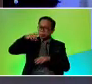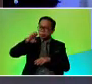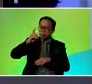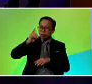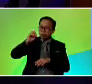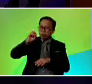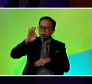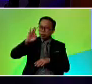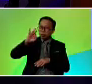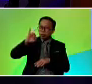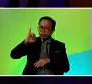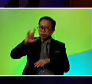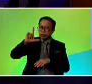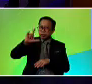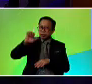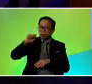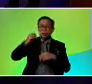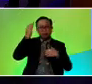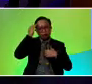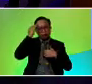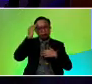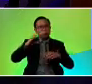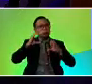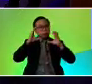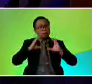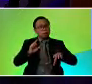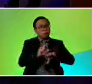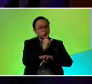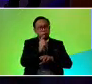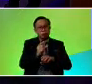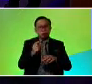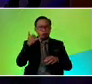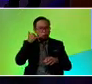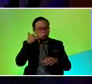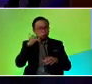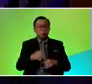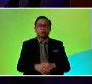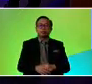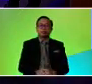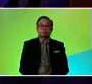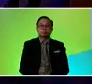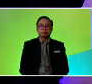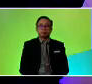pentingnya kita tahu batas-batasan penggunaan media sosial Oke seterusnya